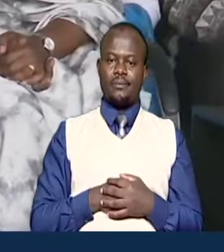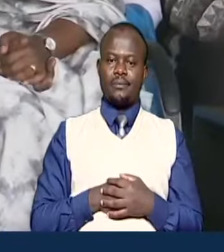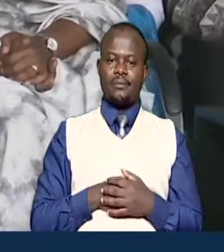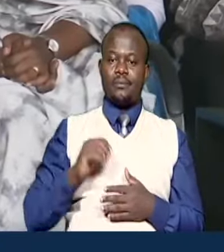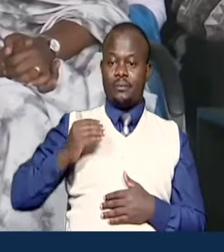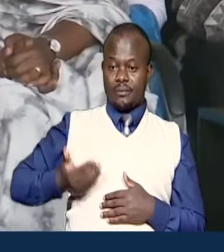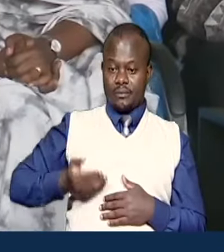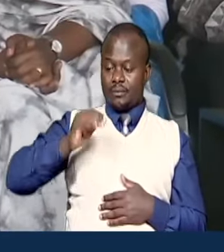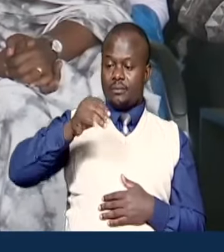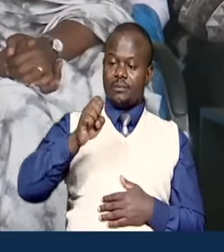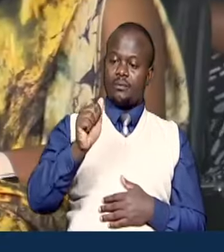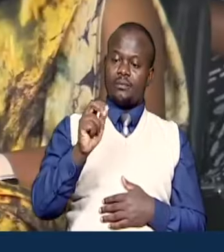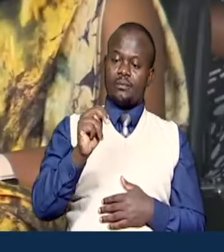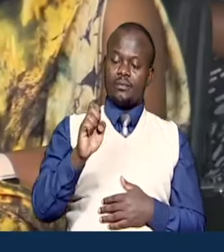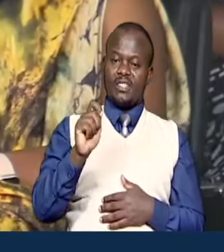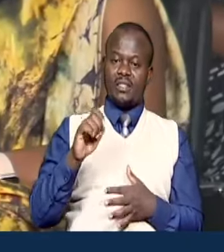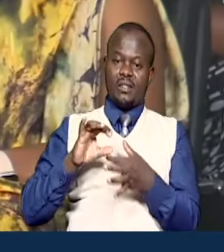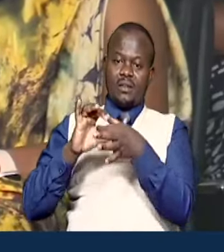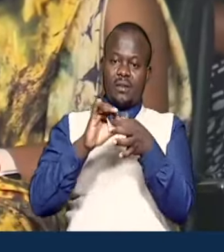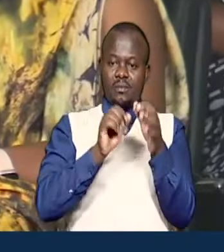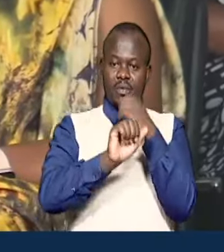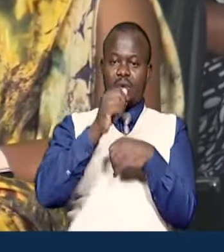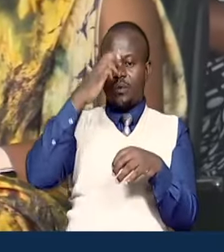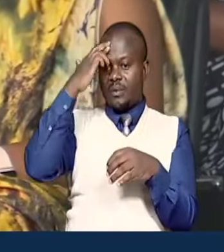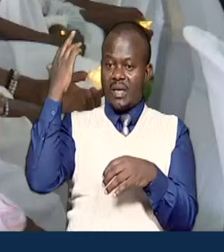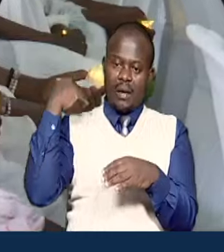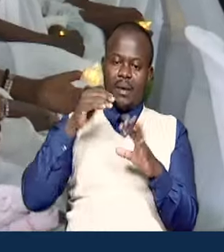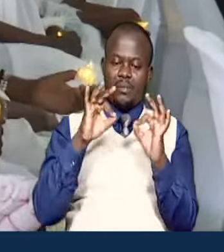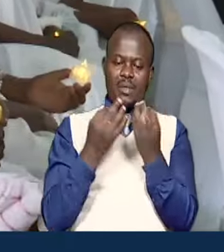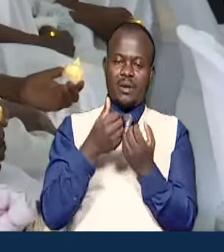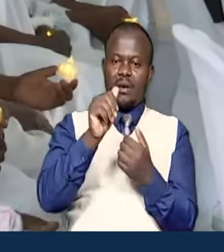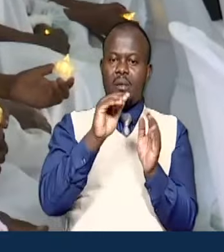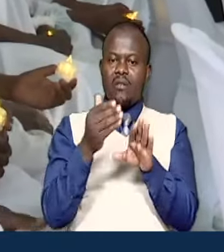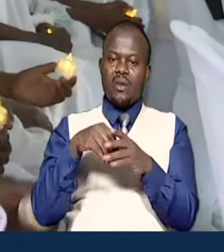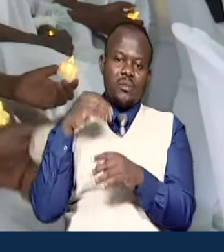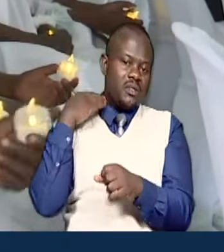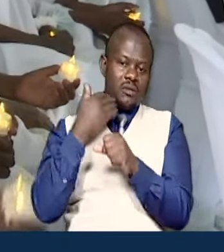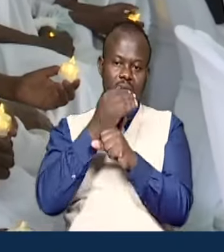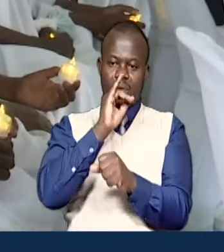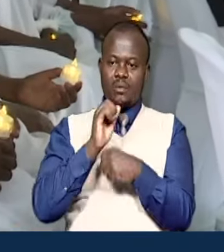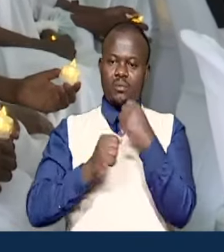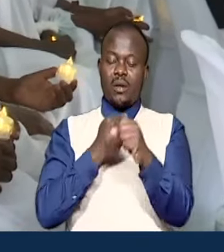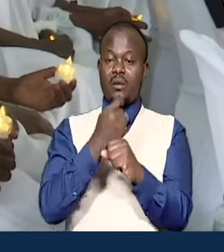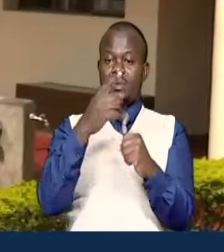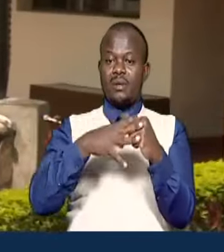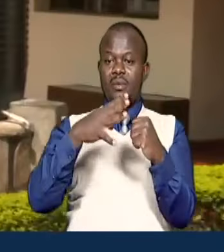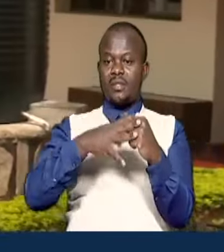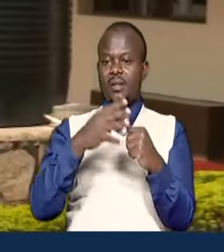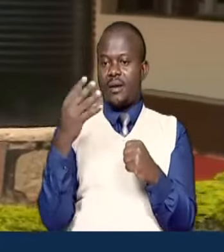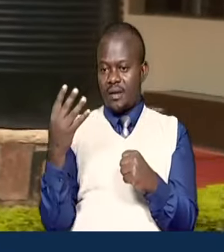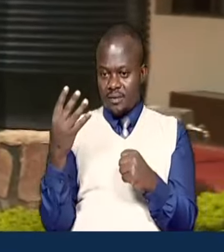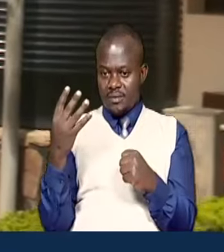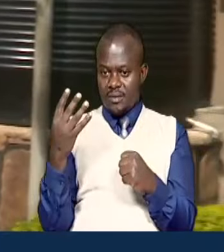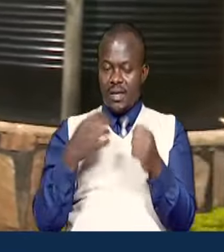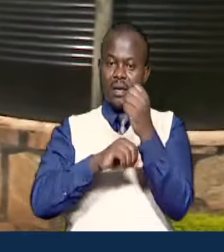Madame Jeannette Kagame yifatanyije n'ababyeyi b'intwaza mu gikorwa cyo kwibuka bari bagize imiryango yabo bishwe muri Jenoside yakorewe Abatutsi mu 1994.